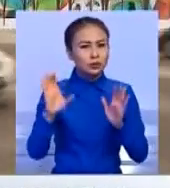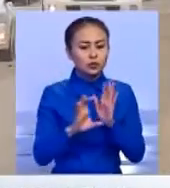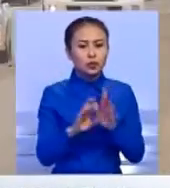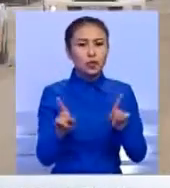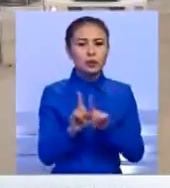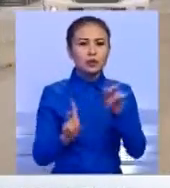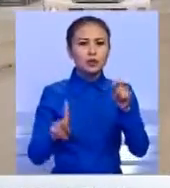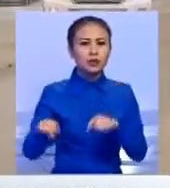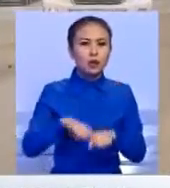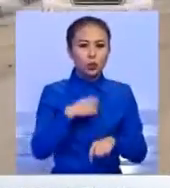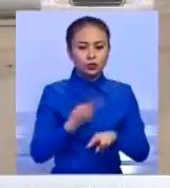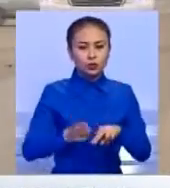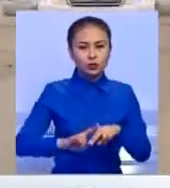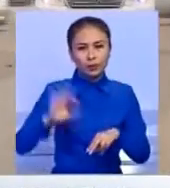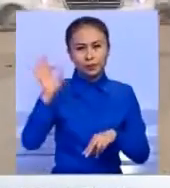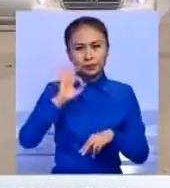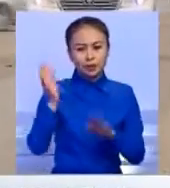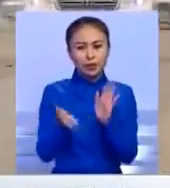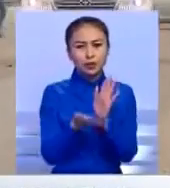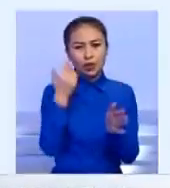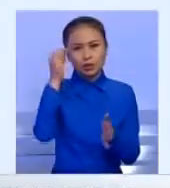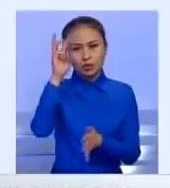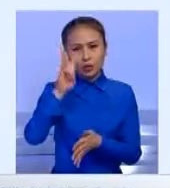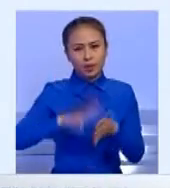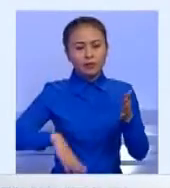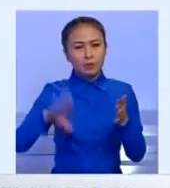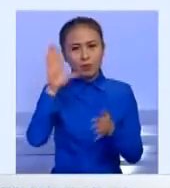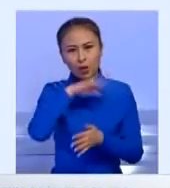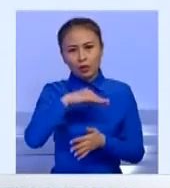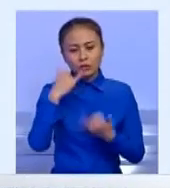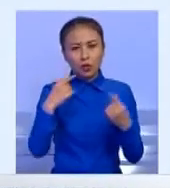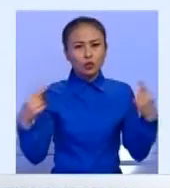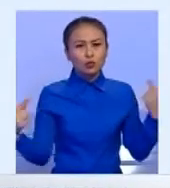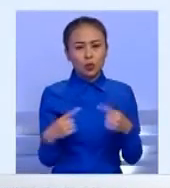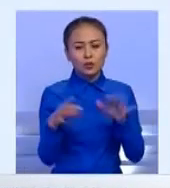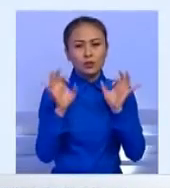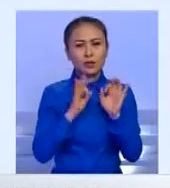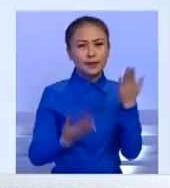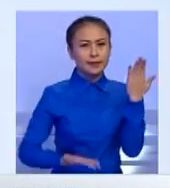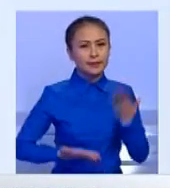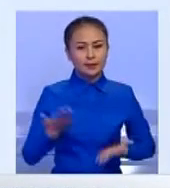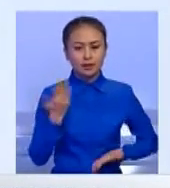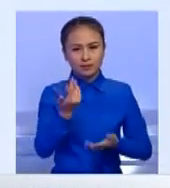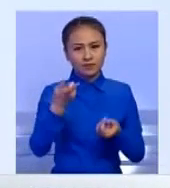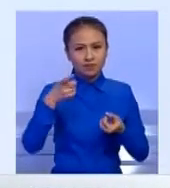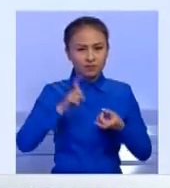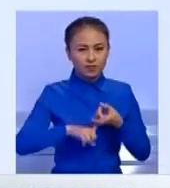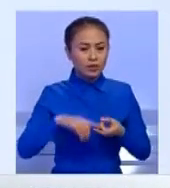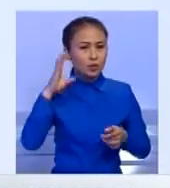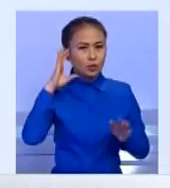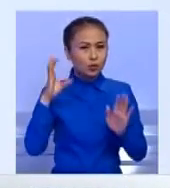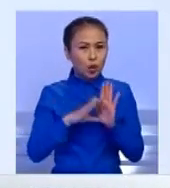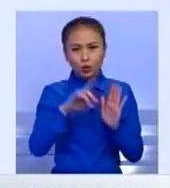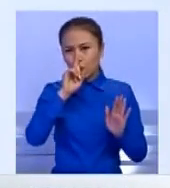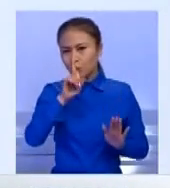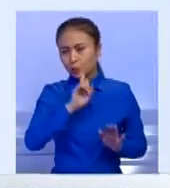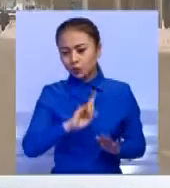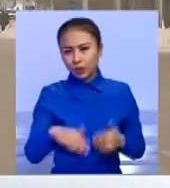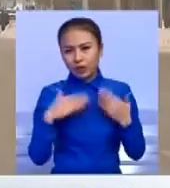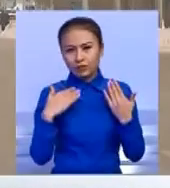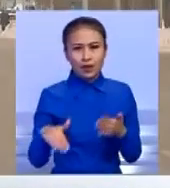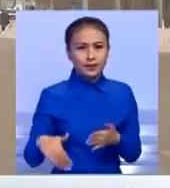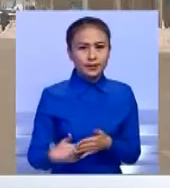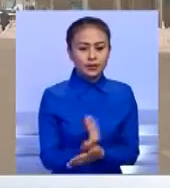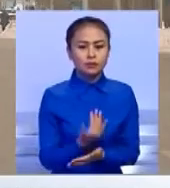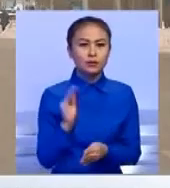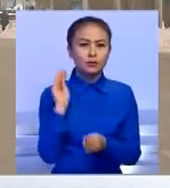ережесін бұзғандарда жеңілдетілген айыппұлға ілінуі мүмкін. Дәлірек айтқанда, егер оларға қатысты қаулы шықпаса, онда жаңа заң